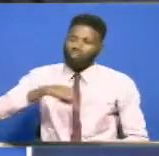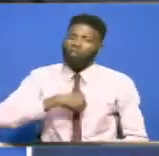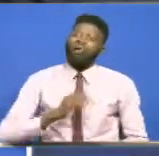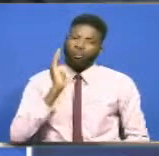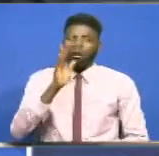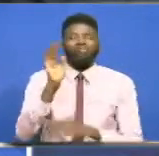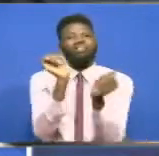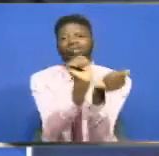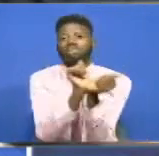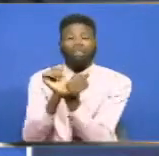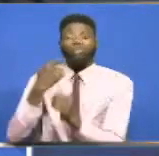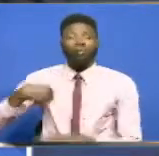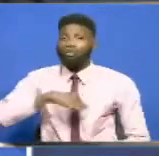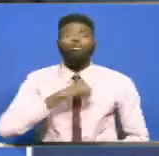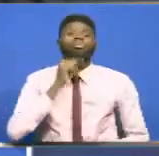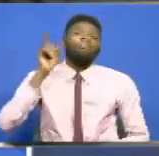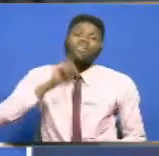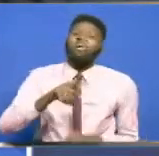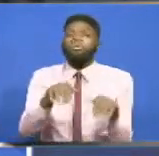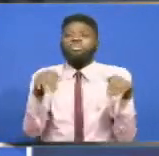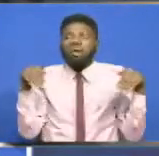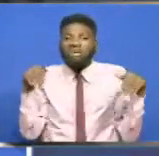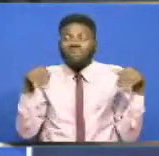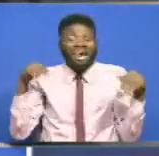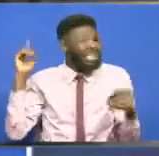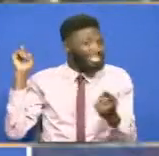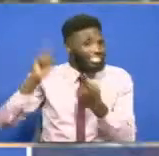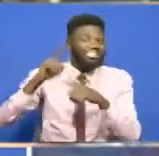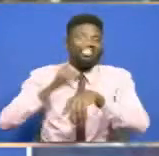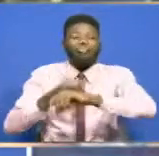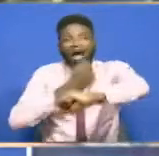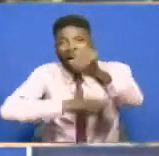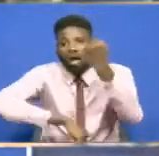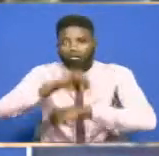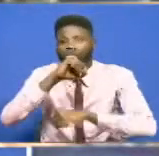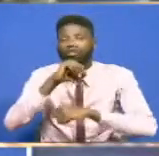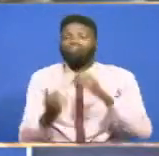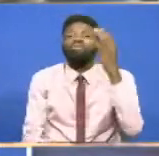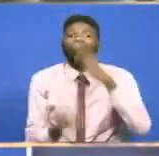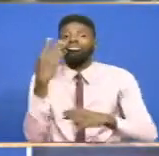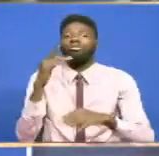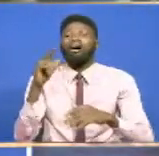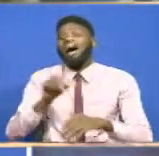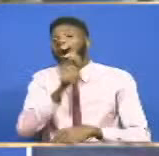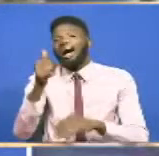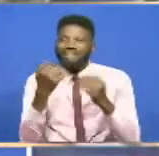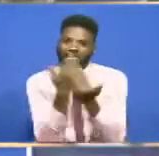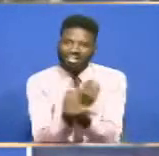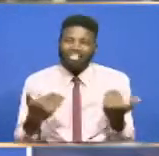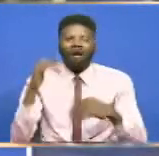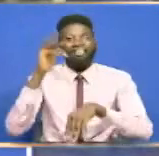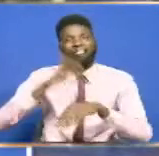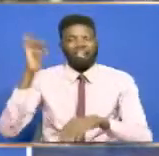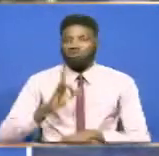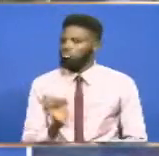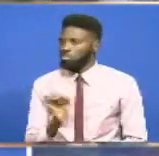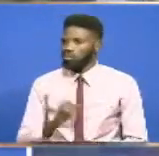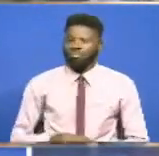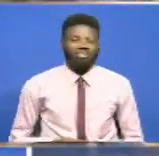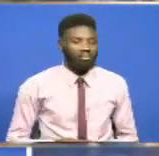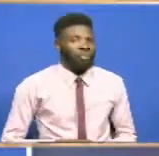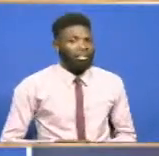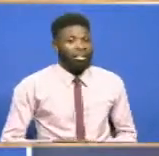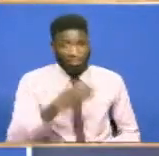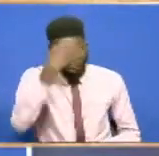until we do other things that will affect other children. Magoha alisema serikali inakadiria kuanzisha adhabu